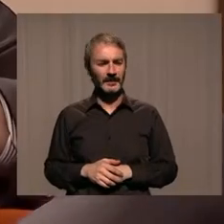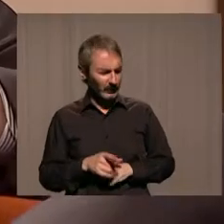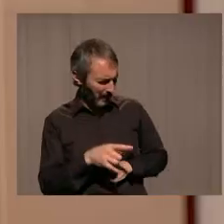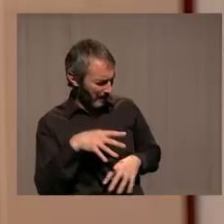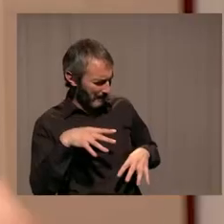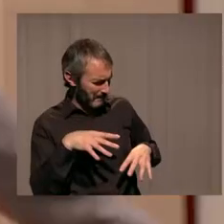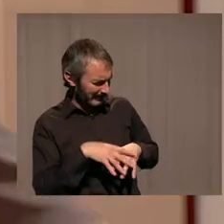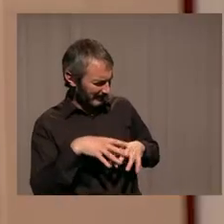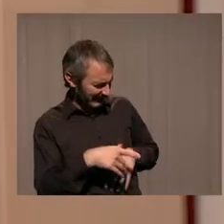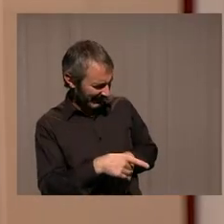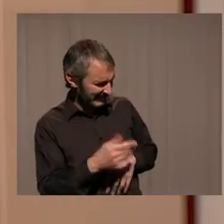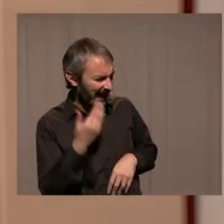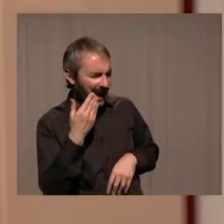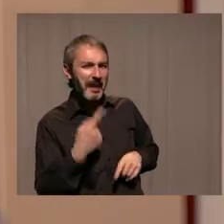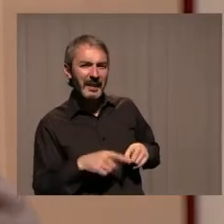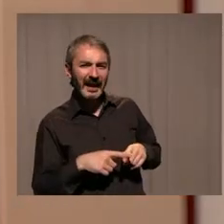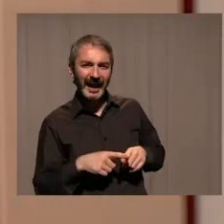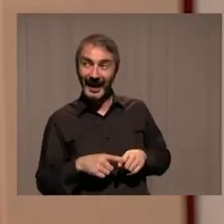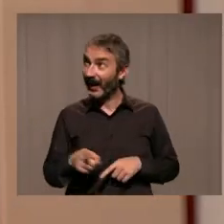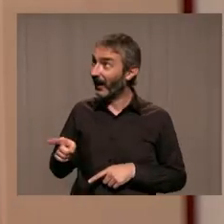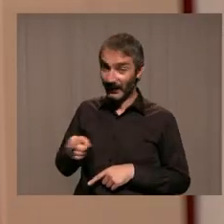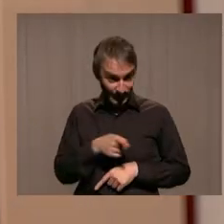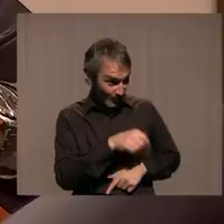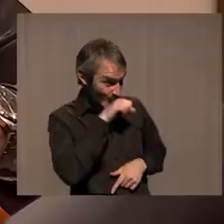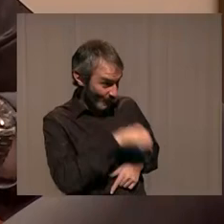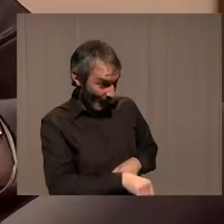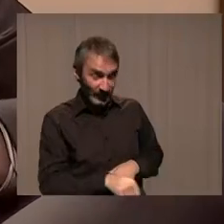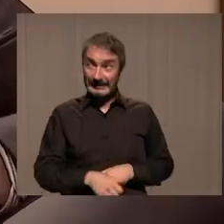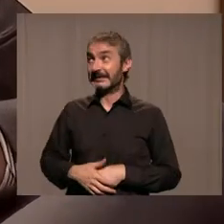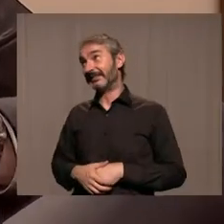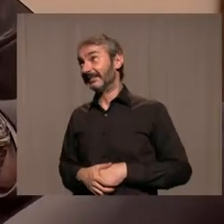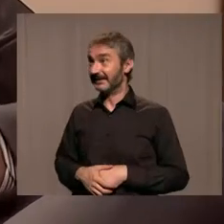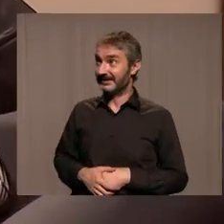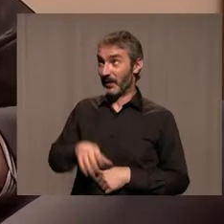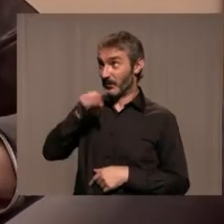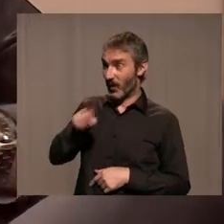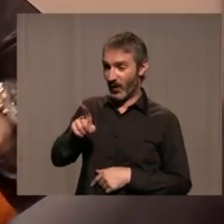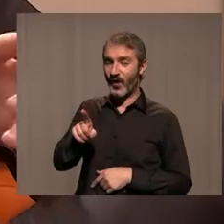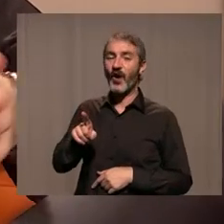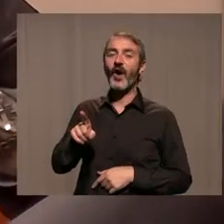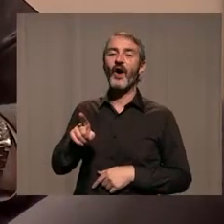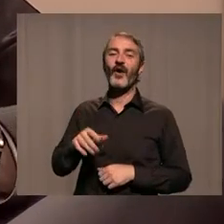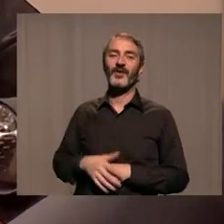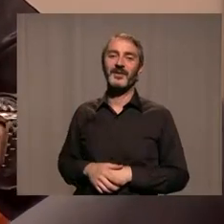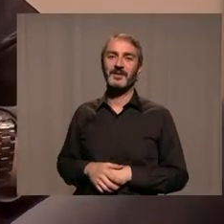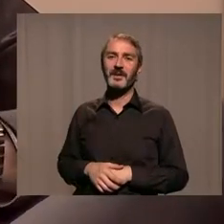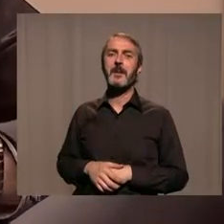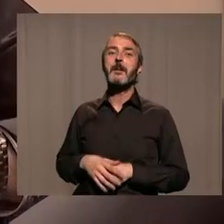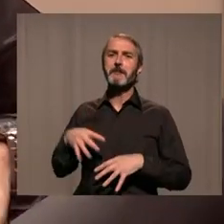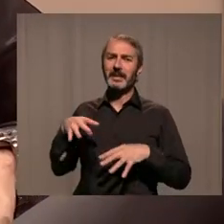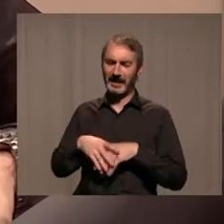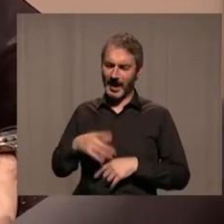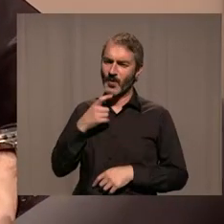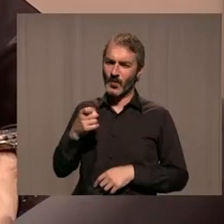matemàtiques, justament. Sí, perquè són les... La teva assignatura preferida. En algun cas, no, la veritat és que és la matèria més